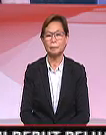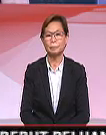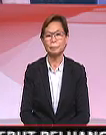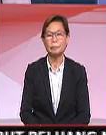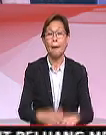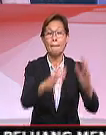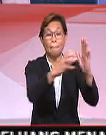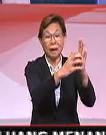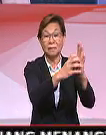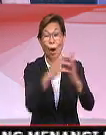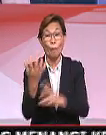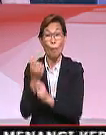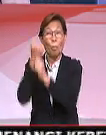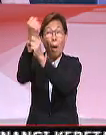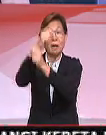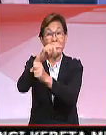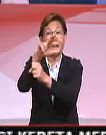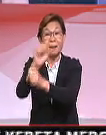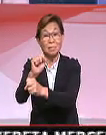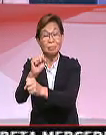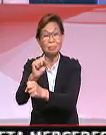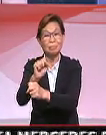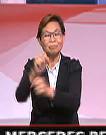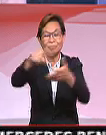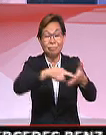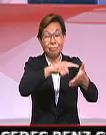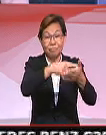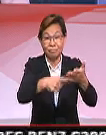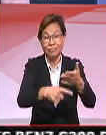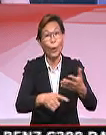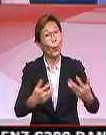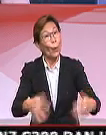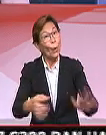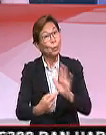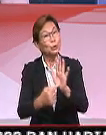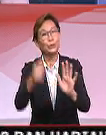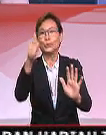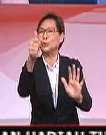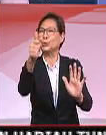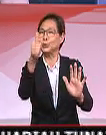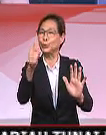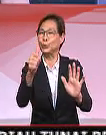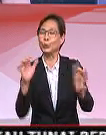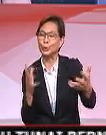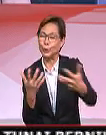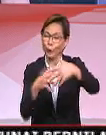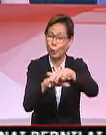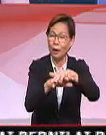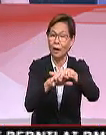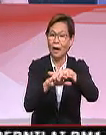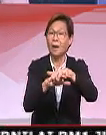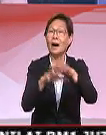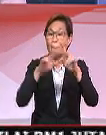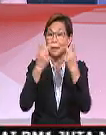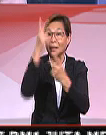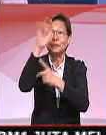Bagi PAS pula, kemenangan GRS dalam PRU Dun Sabah satu petanda baik kepada gabungan parti kerajaan persekutuan